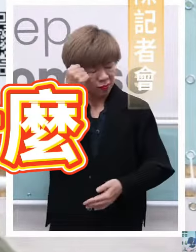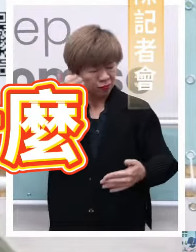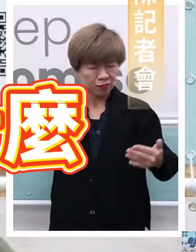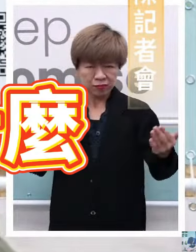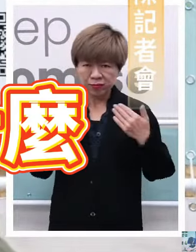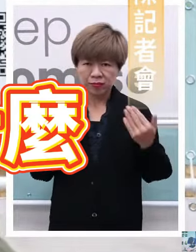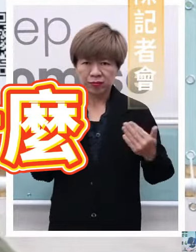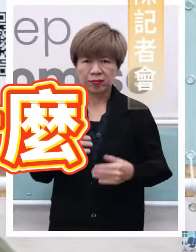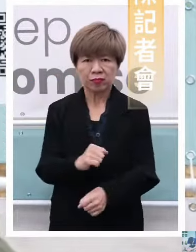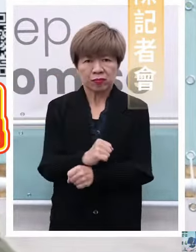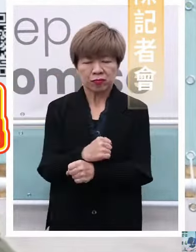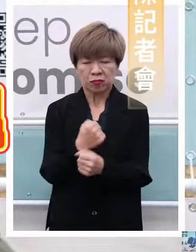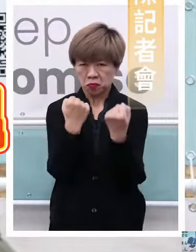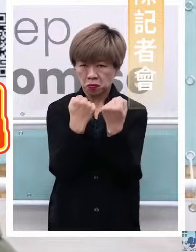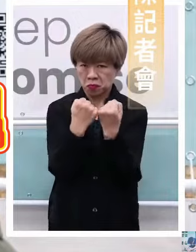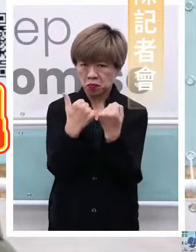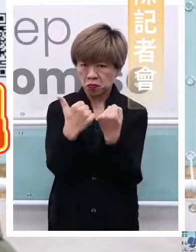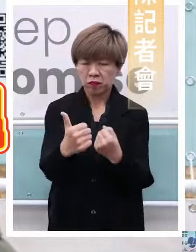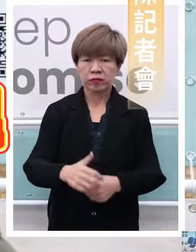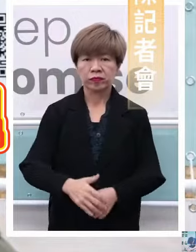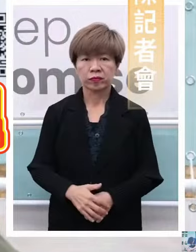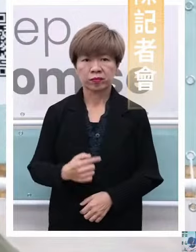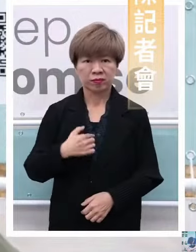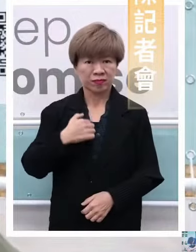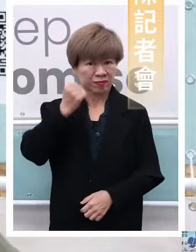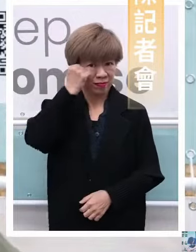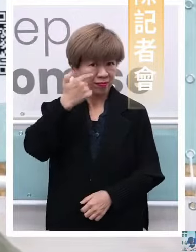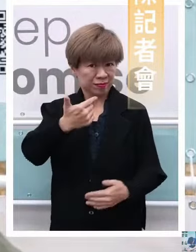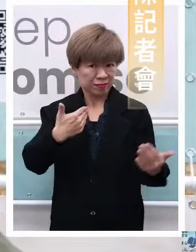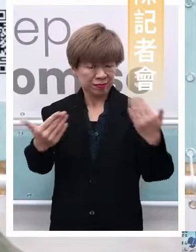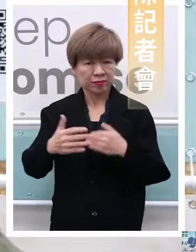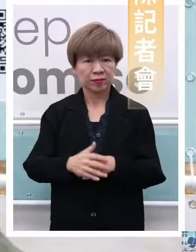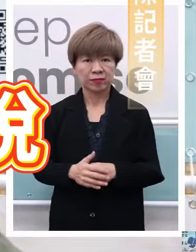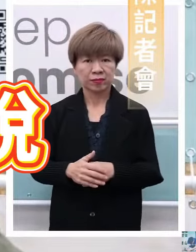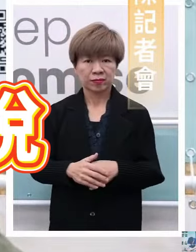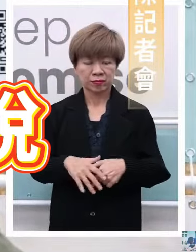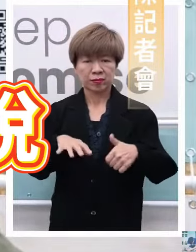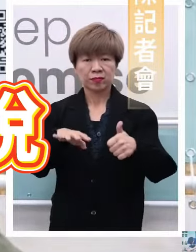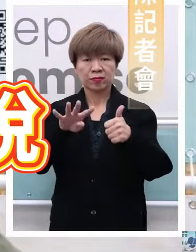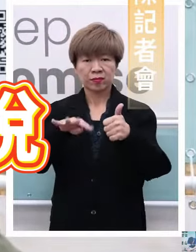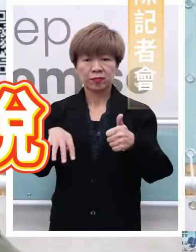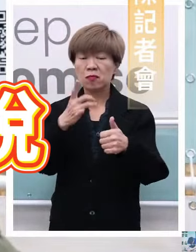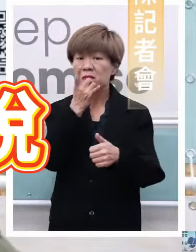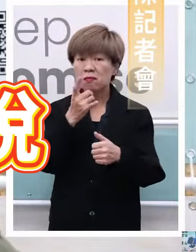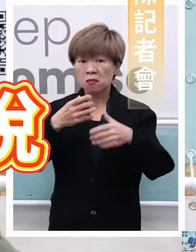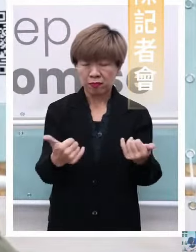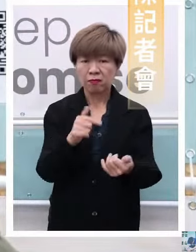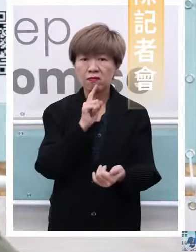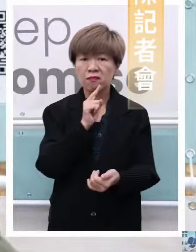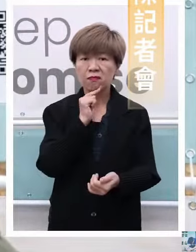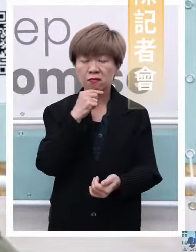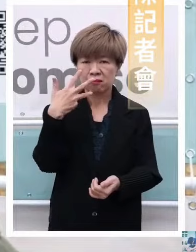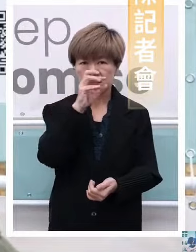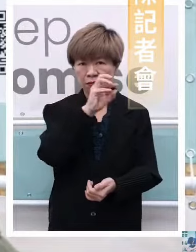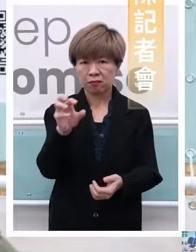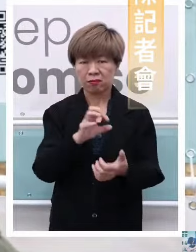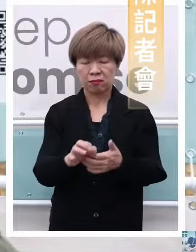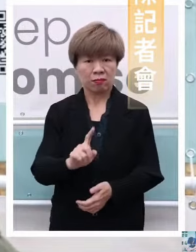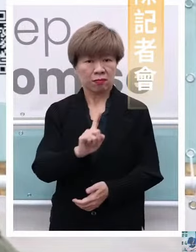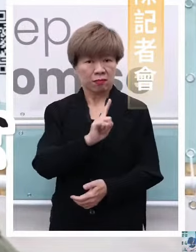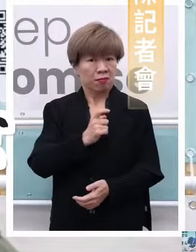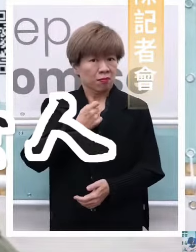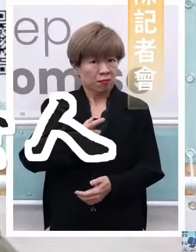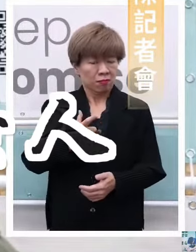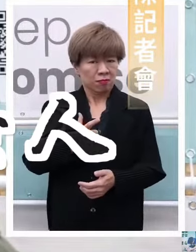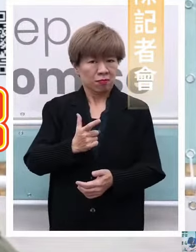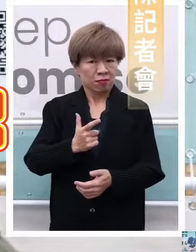廉耻里面写了什么。可是我非常记得在《论语》里面，孔子曾经对子贡说：“己所不欲，勿